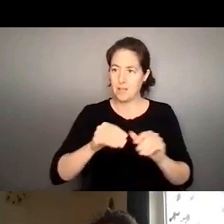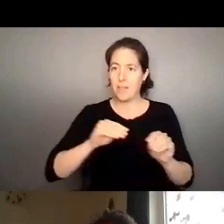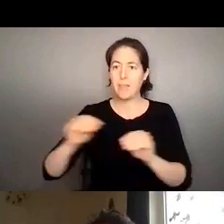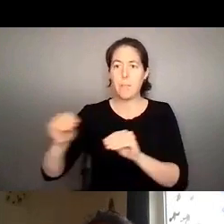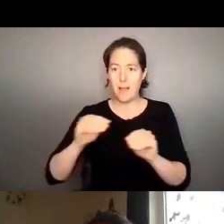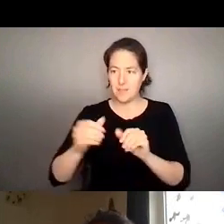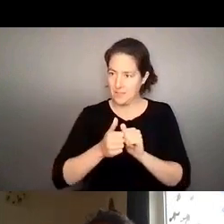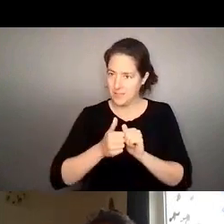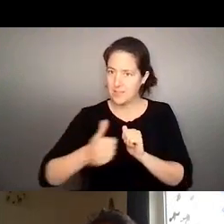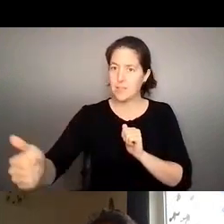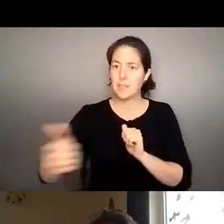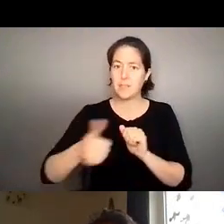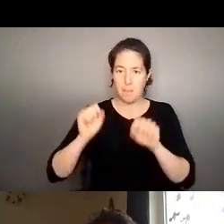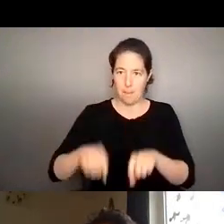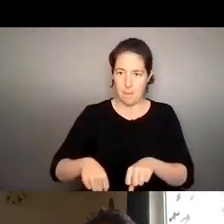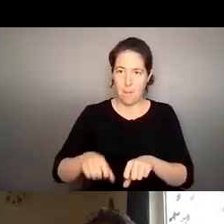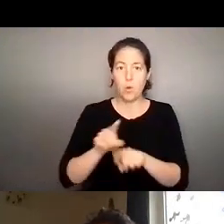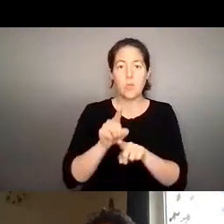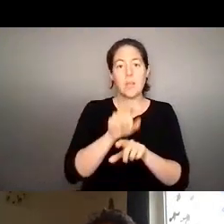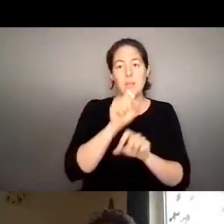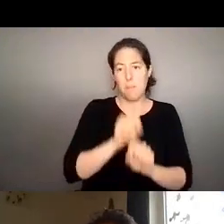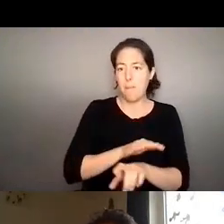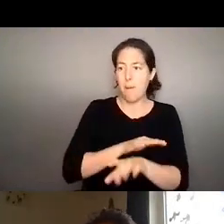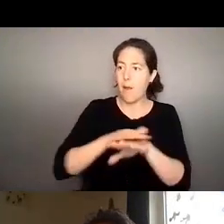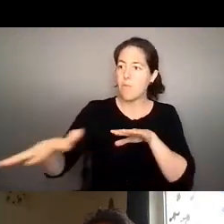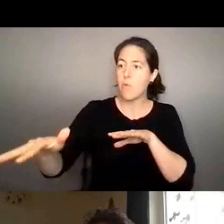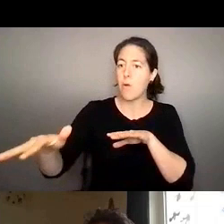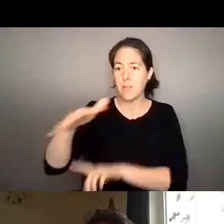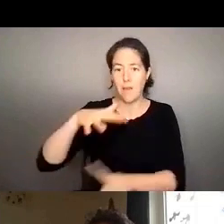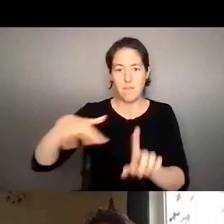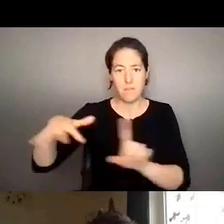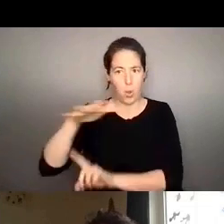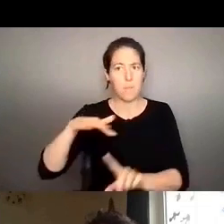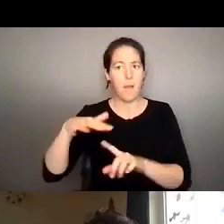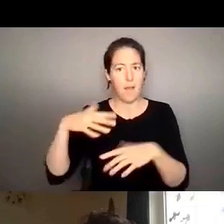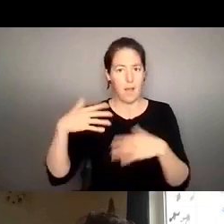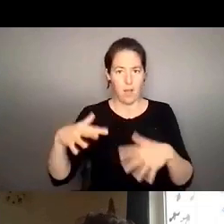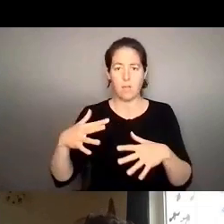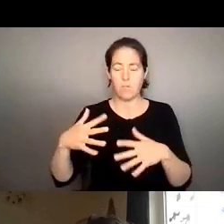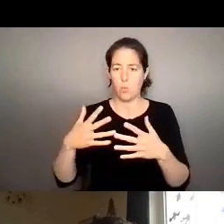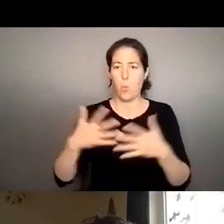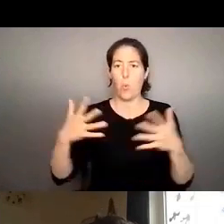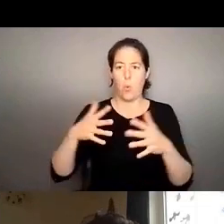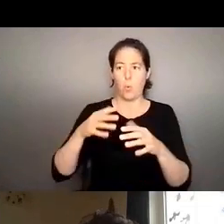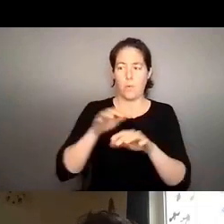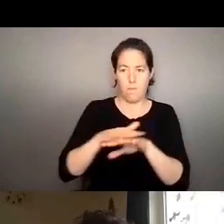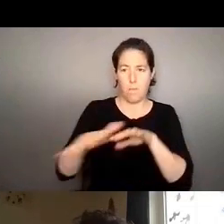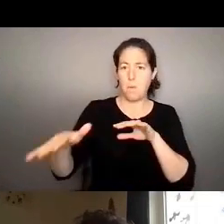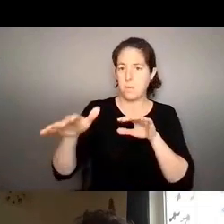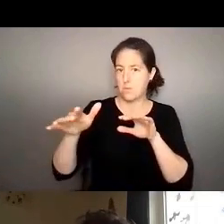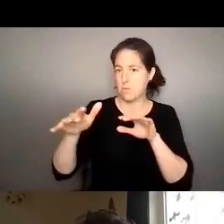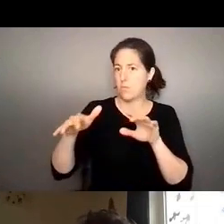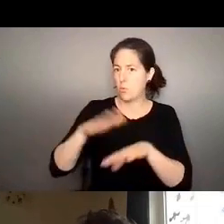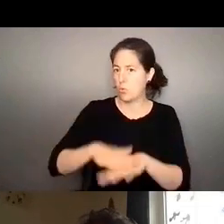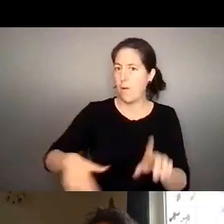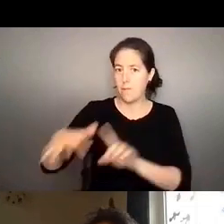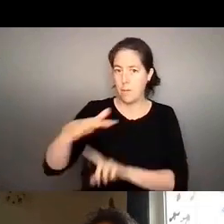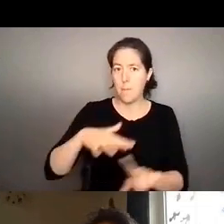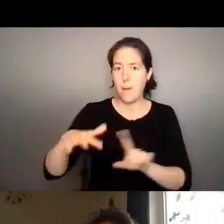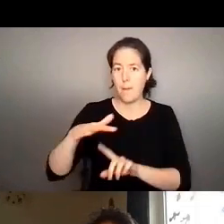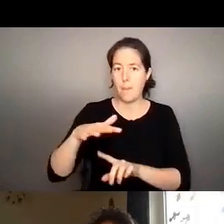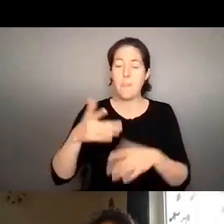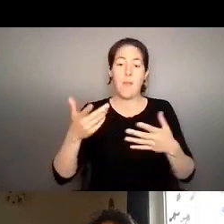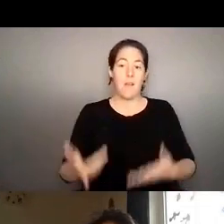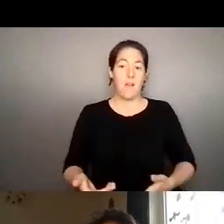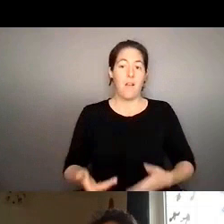qui a une capacité à influencer son environnement de manière assez significative. Tout à l'heure, en préparation pour l'atelier, je